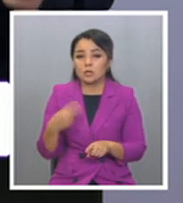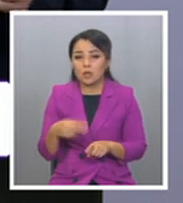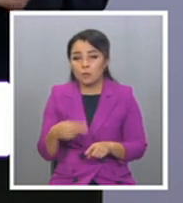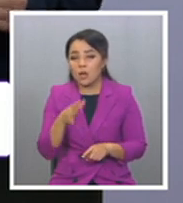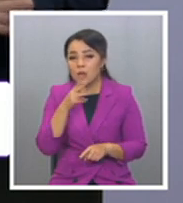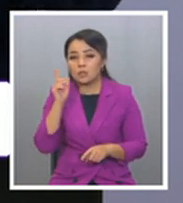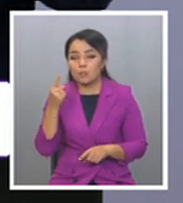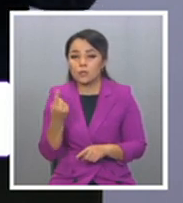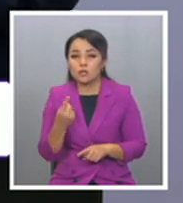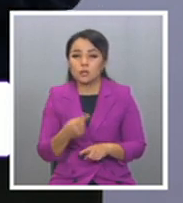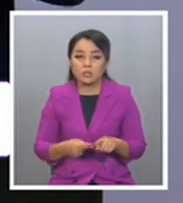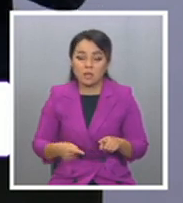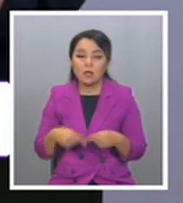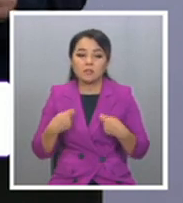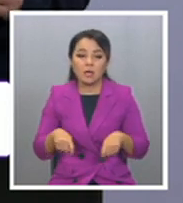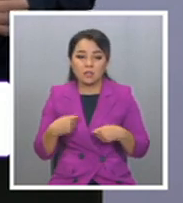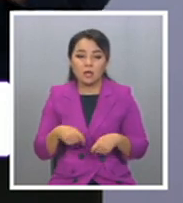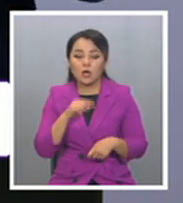бірінші жартысында нарықтық